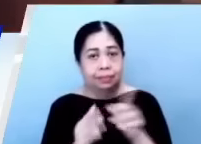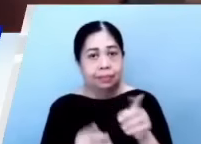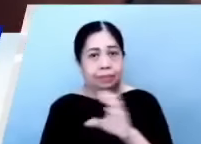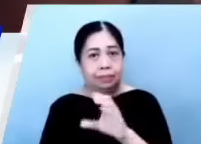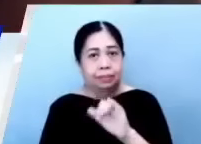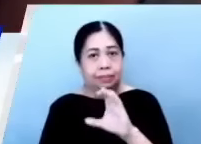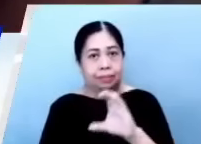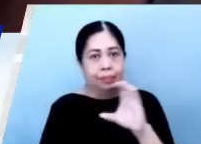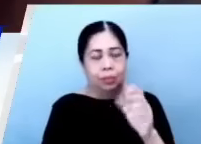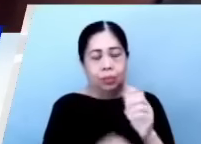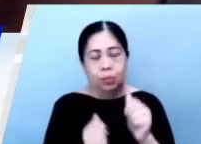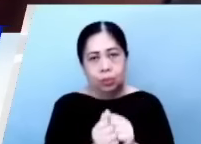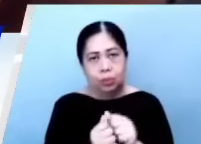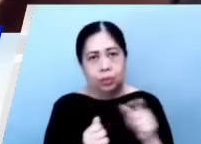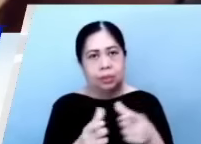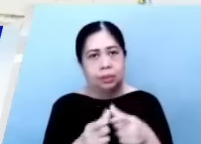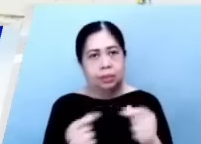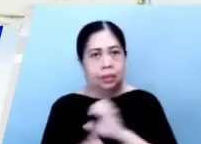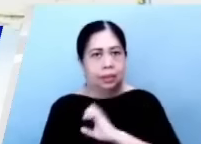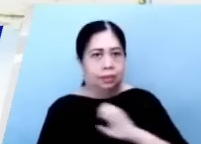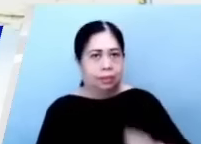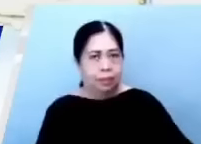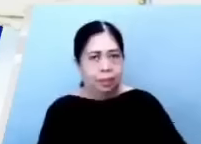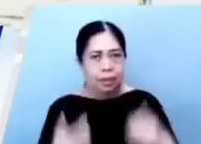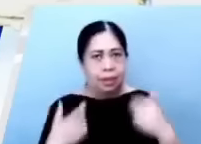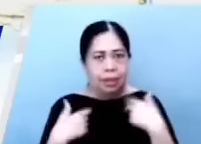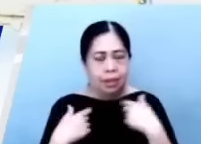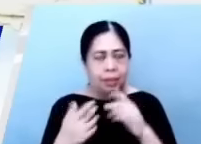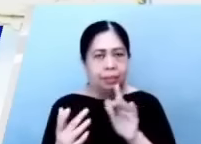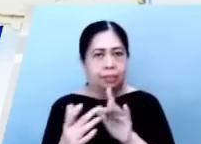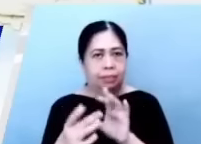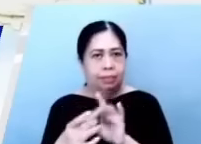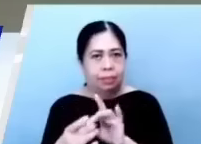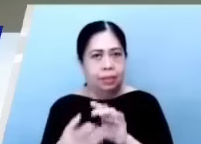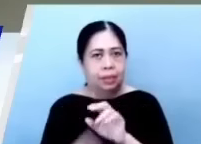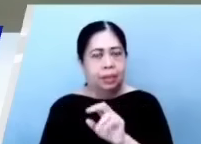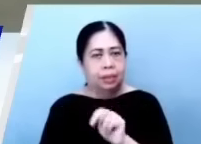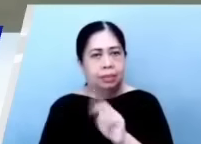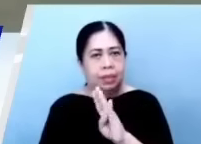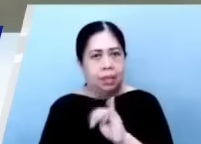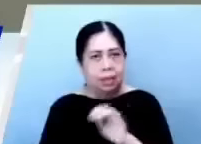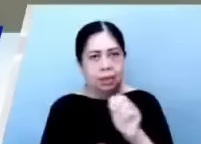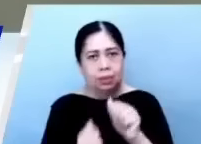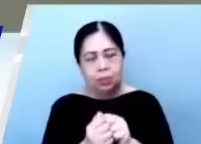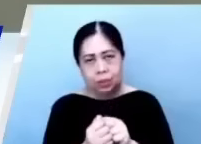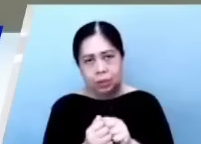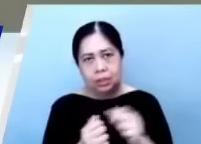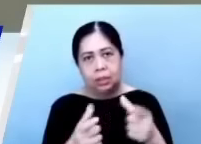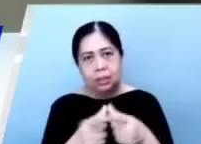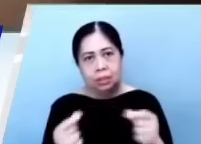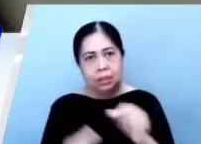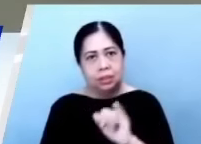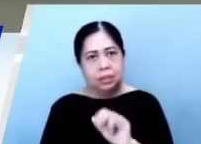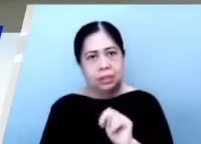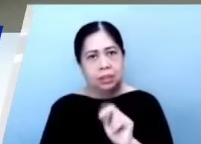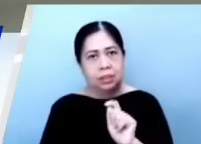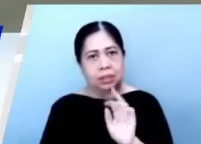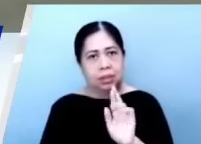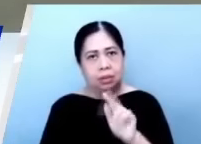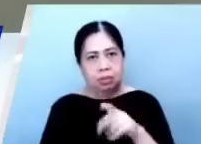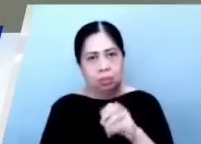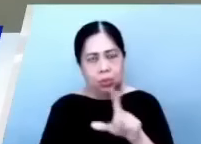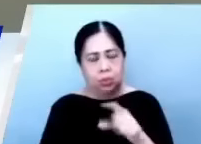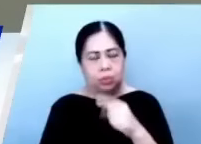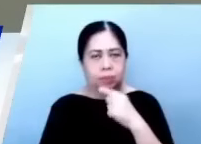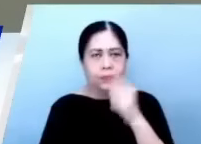sa Japanese Embassy habang may koordinasyon na ang NBI sa Japanese Interpol. Kinumpirma ng Japanese Embassy na batid na